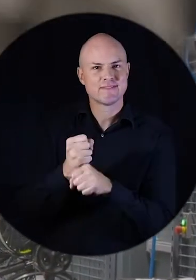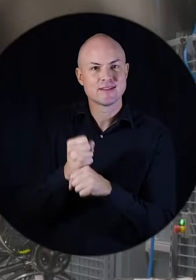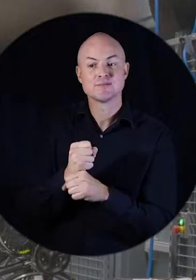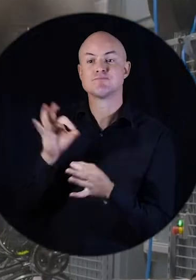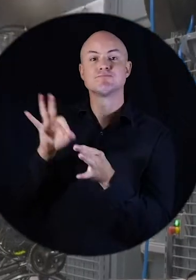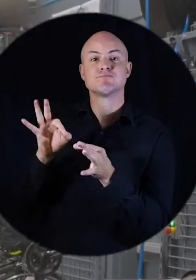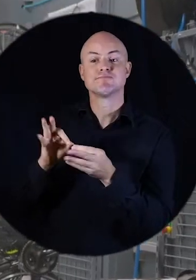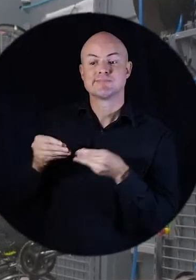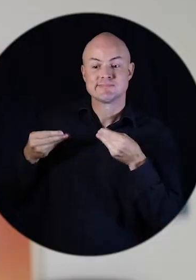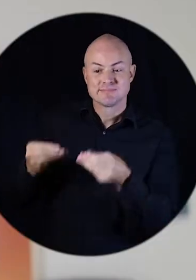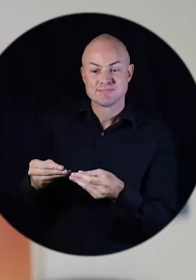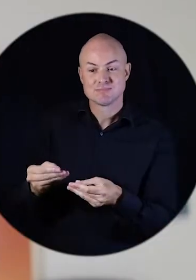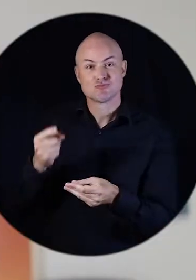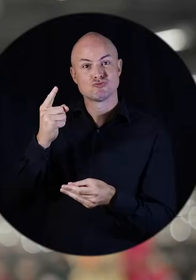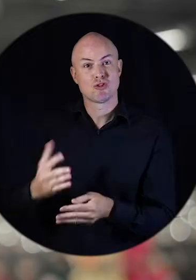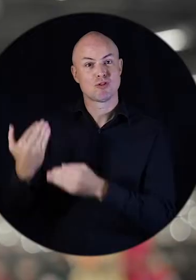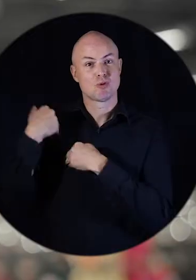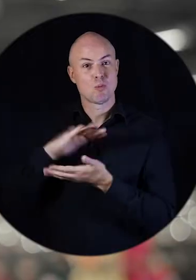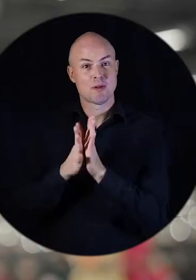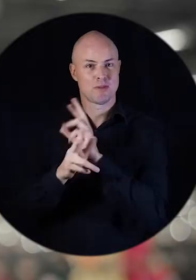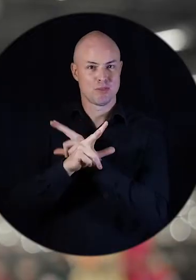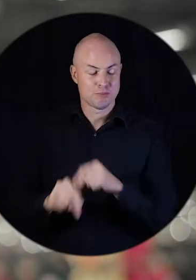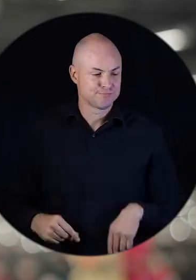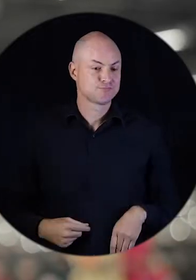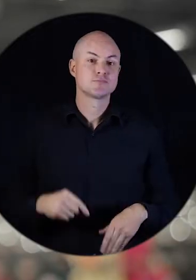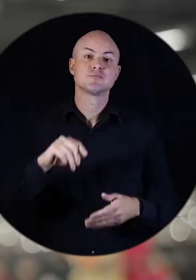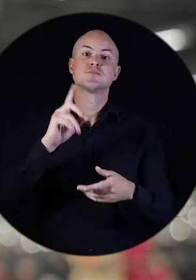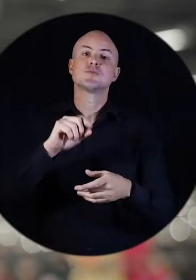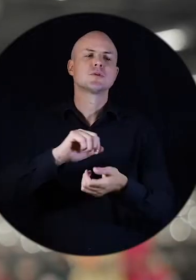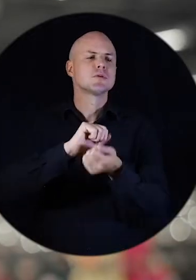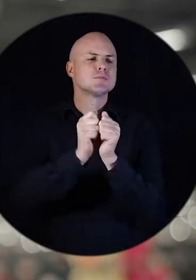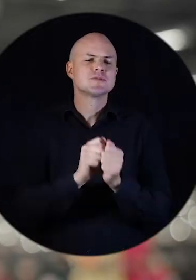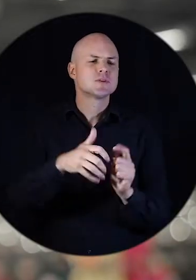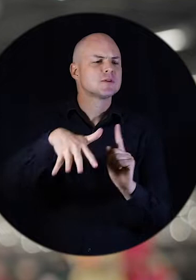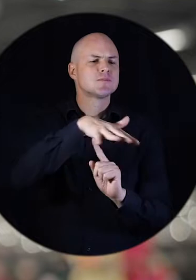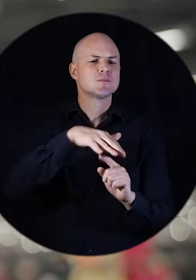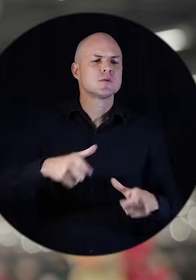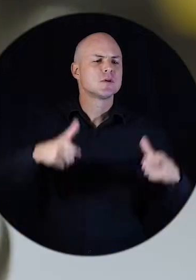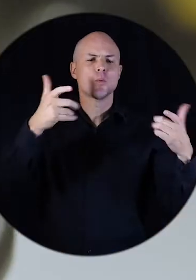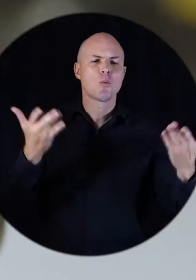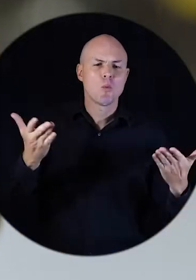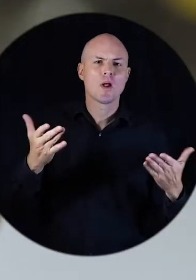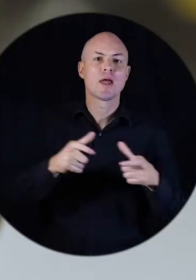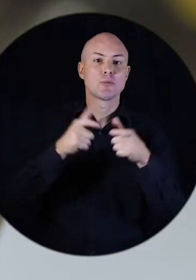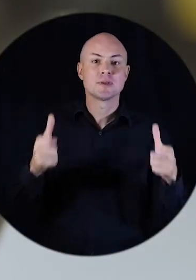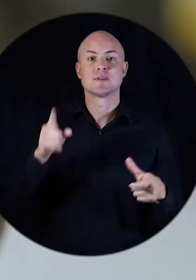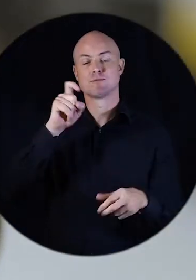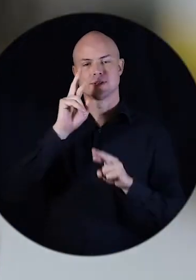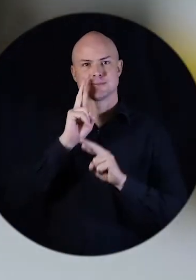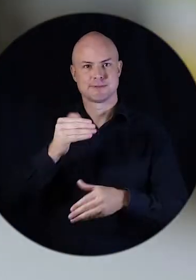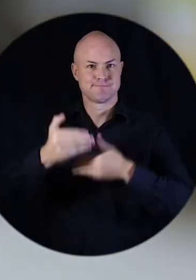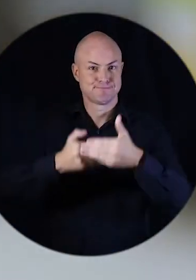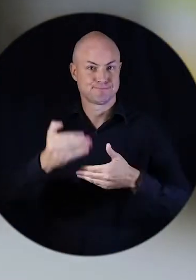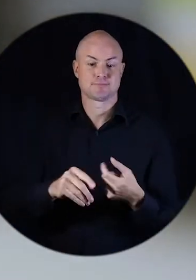Donc, les coûts ne sont pas tous défrayés par l'entreprise. Pour faire des modifications dans la bâtisse, il y a une certaine procédure à respecter.